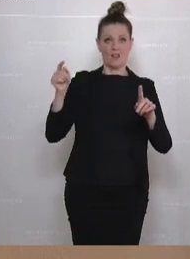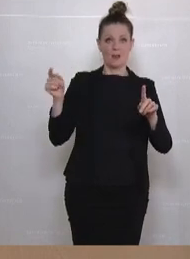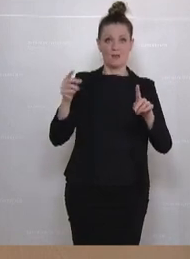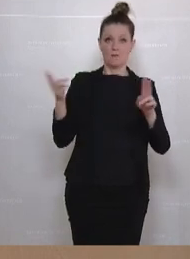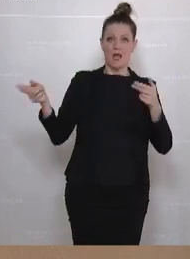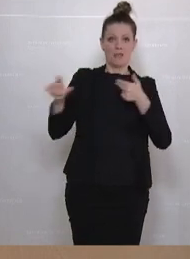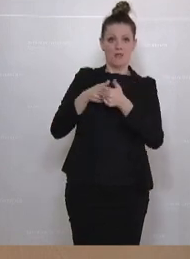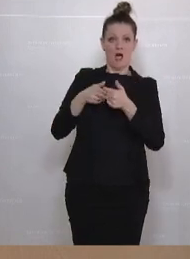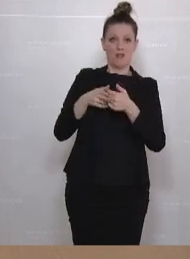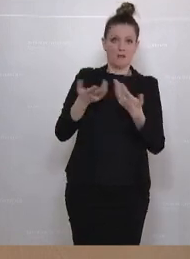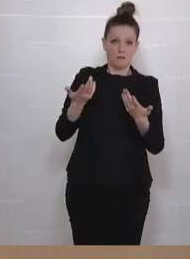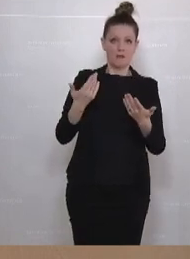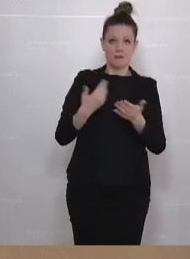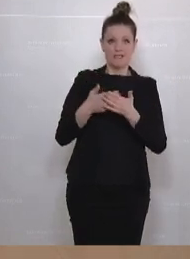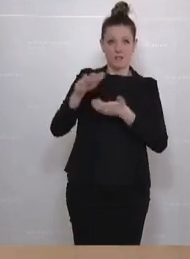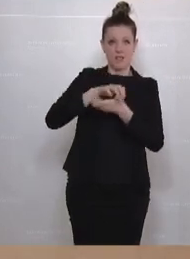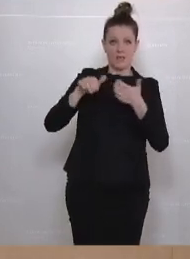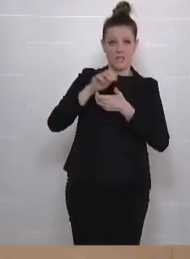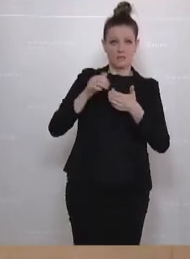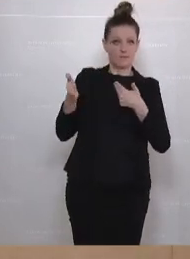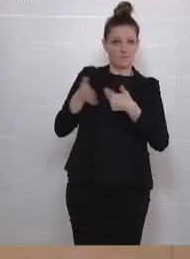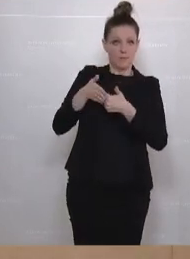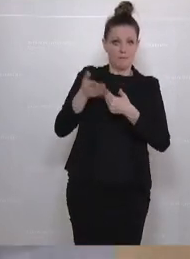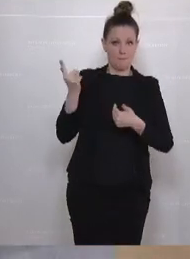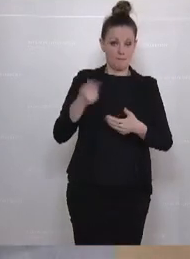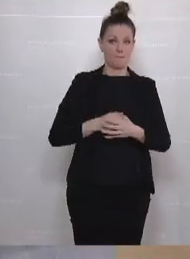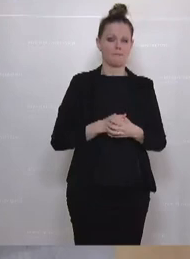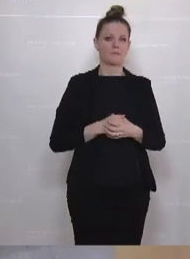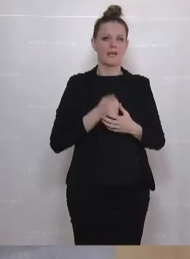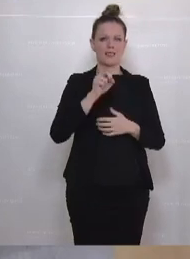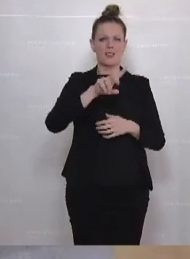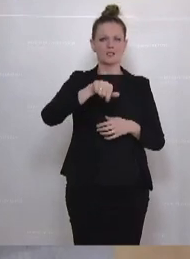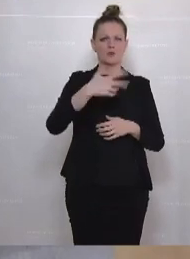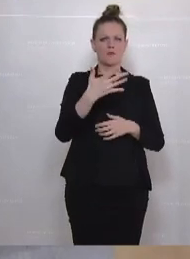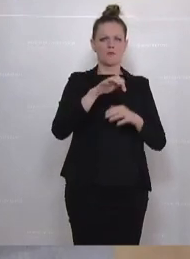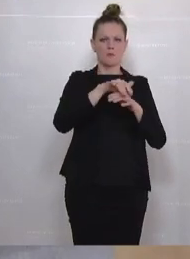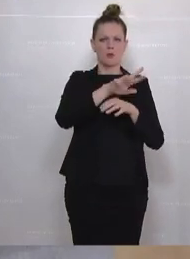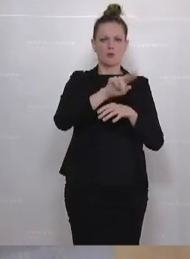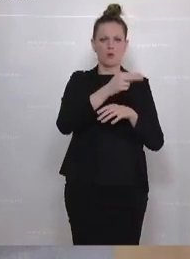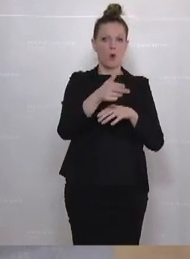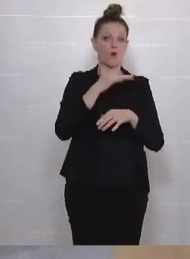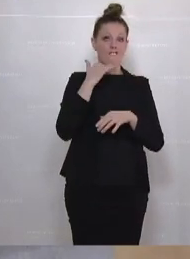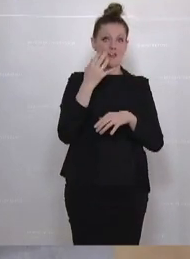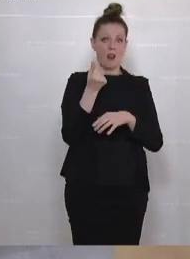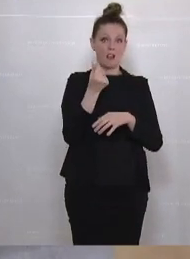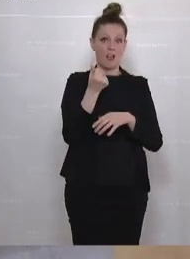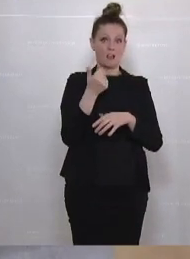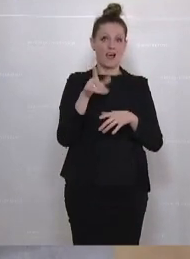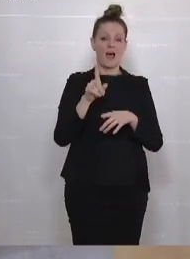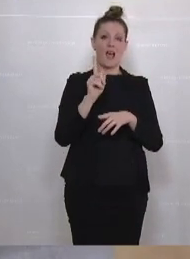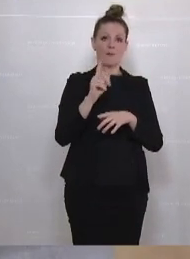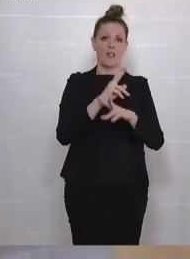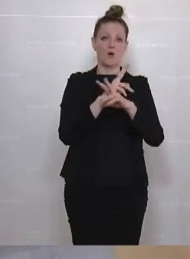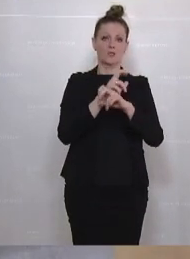unserer Nachbarschaft ist. Zusatzfrage? 13,5 Millionen Euro sind viel Geld, aber unsere